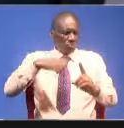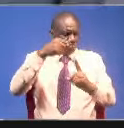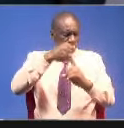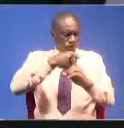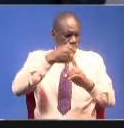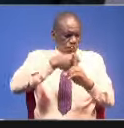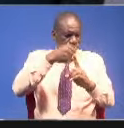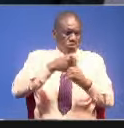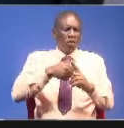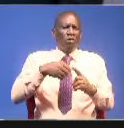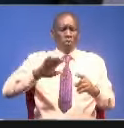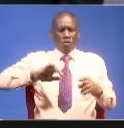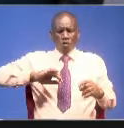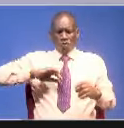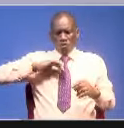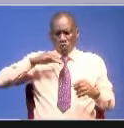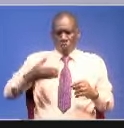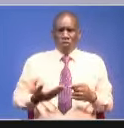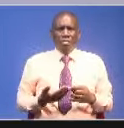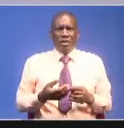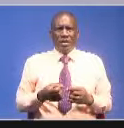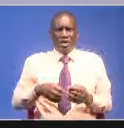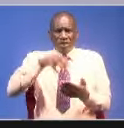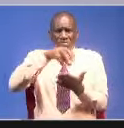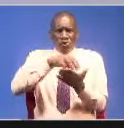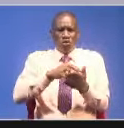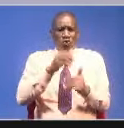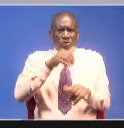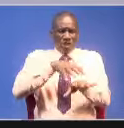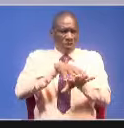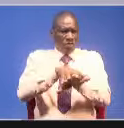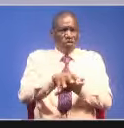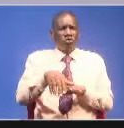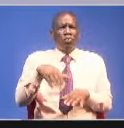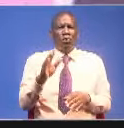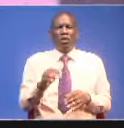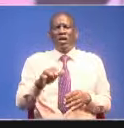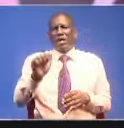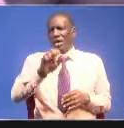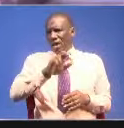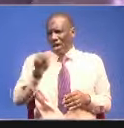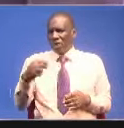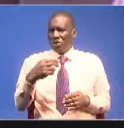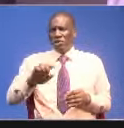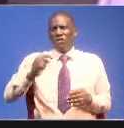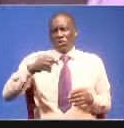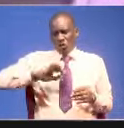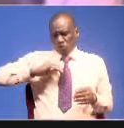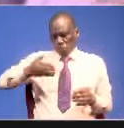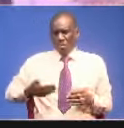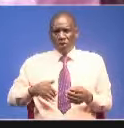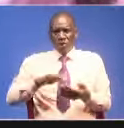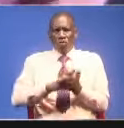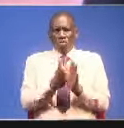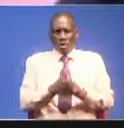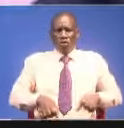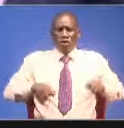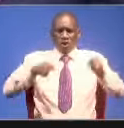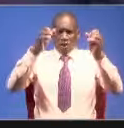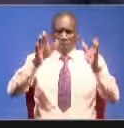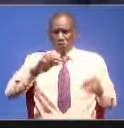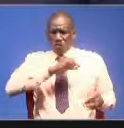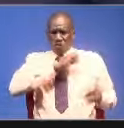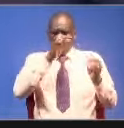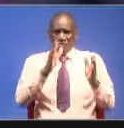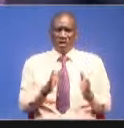katika nyadhifa zenye ushawishi mkubwa nchini. Waiguru, ambaye ni mwanamke wa kwanza kuwa mwenyekiti wa baraza la